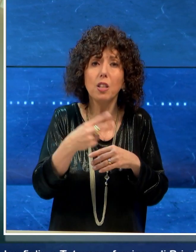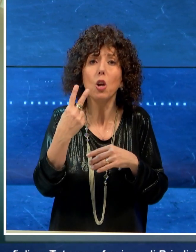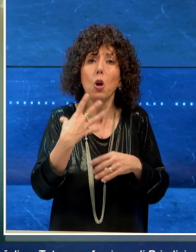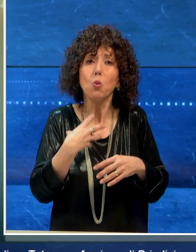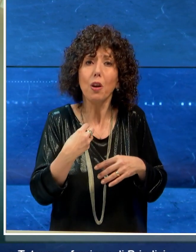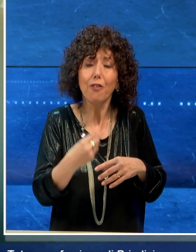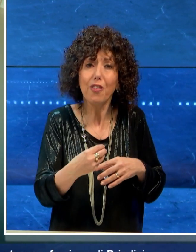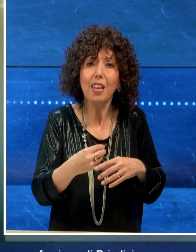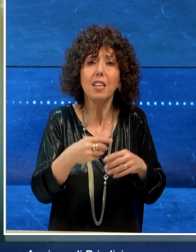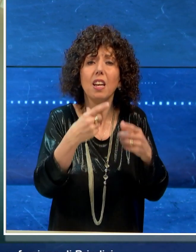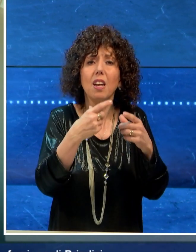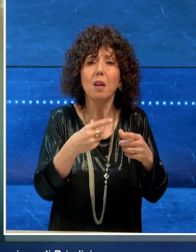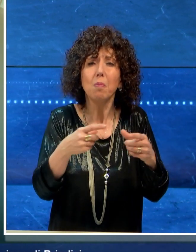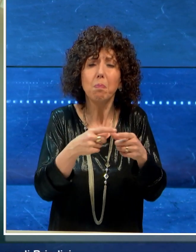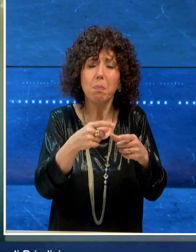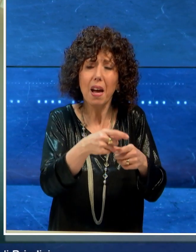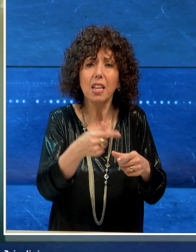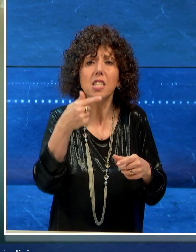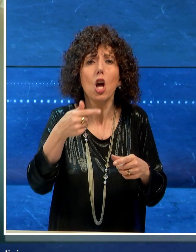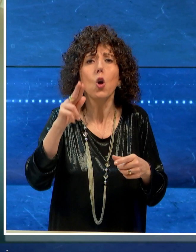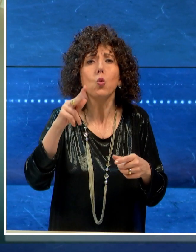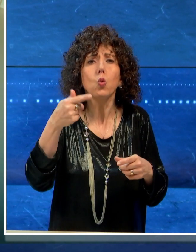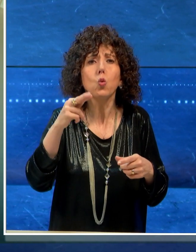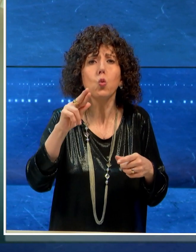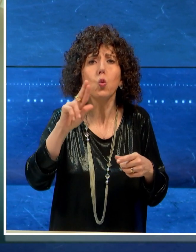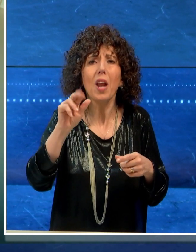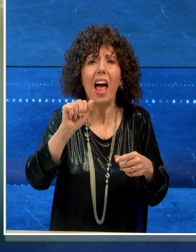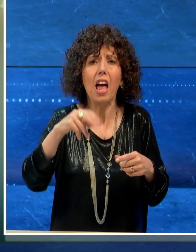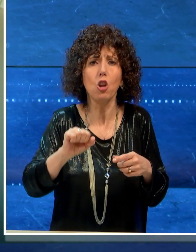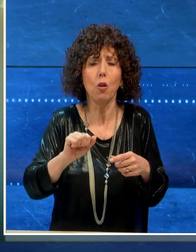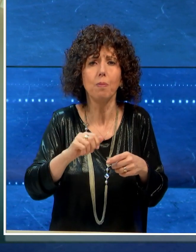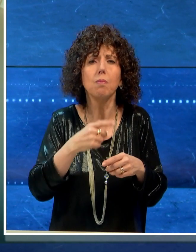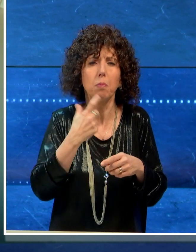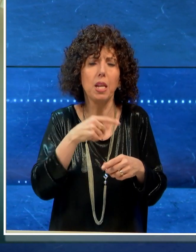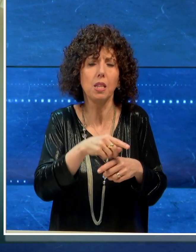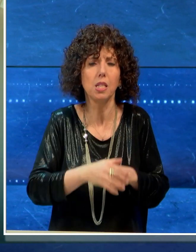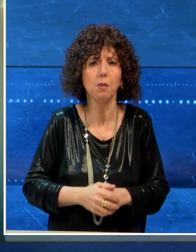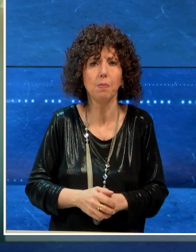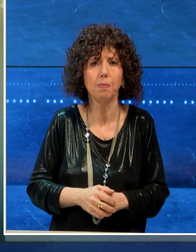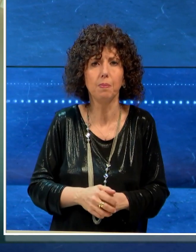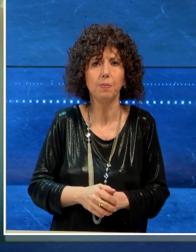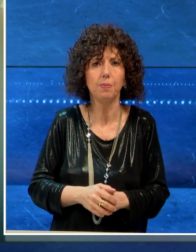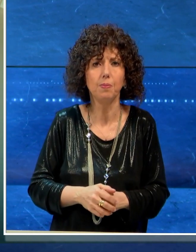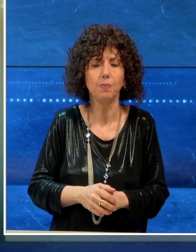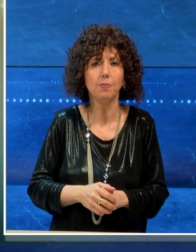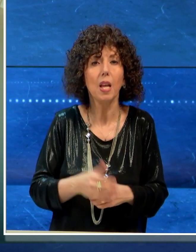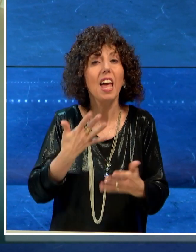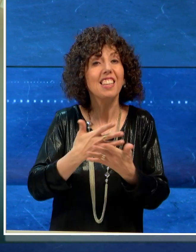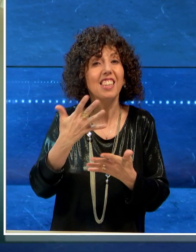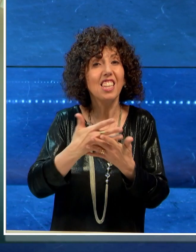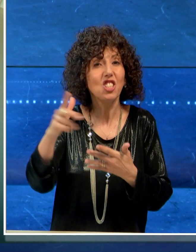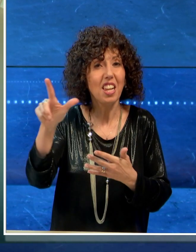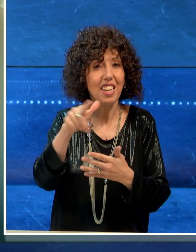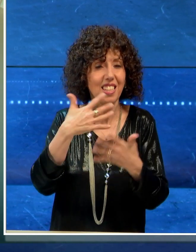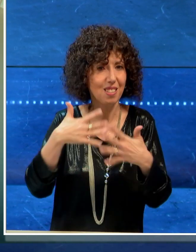a Tuturano una frazione di Brindisi e con il TG